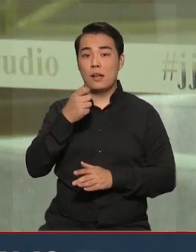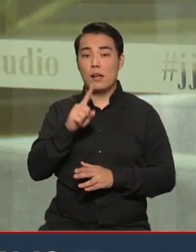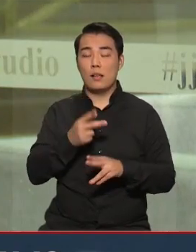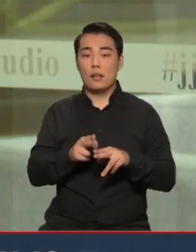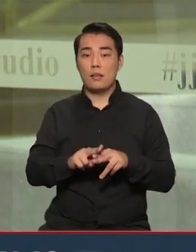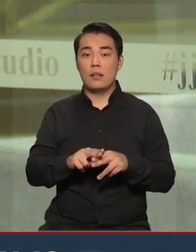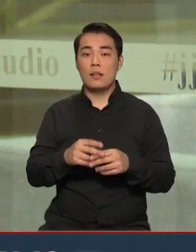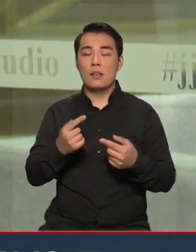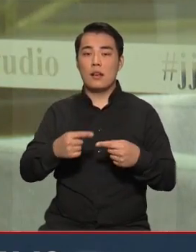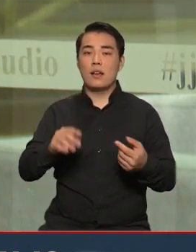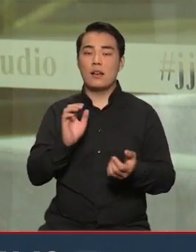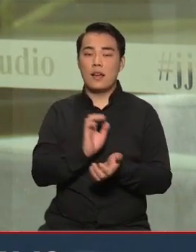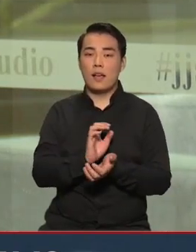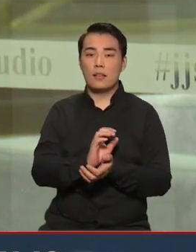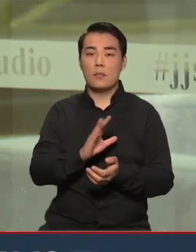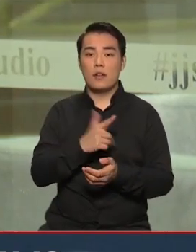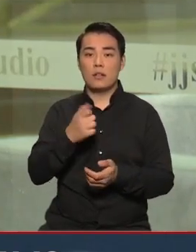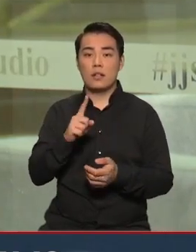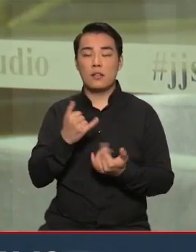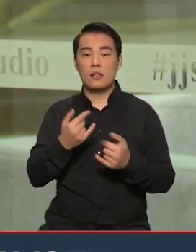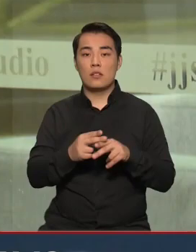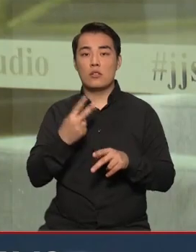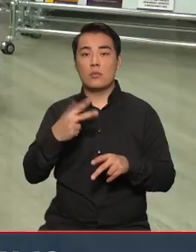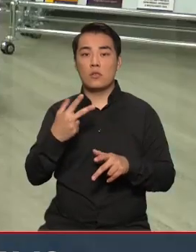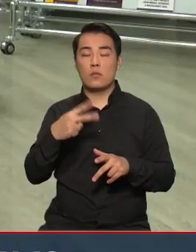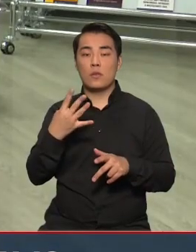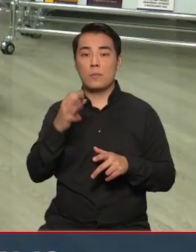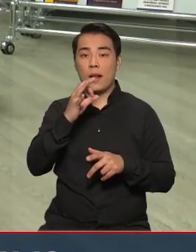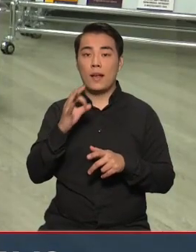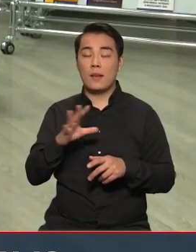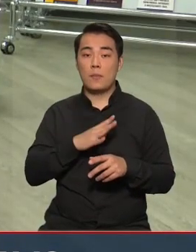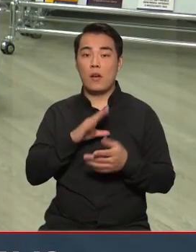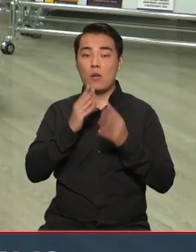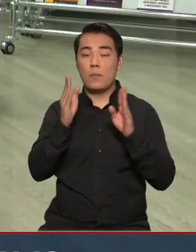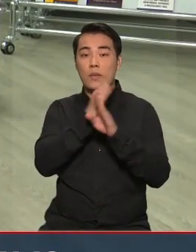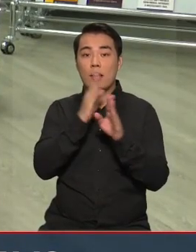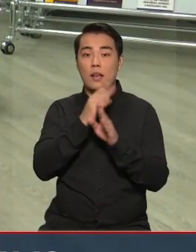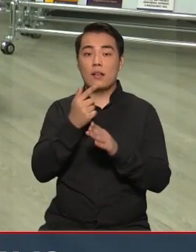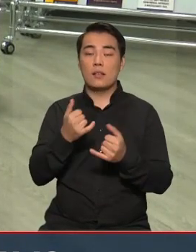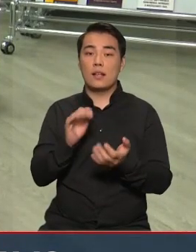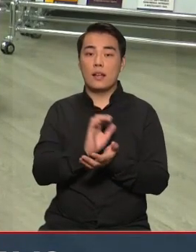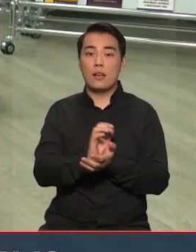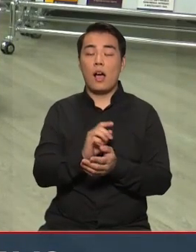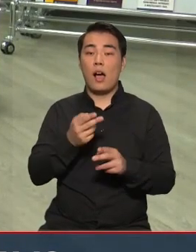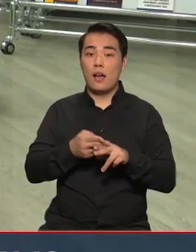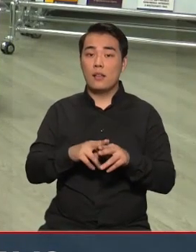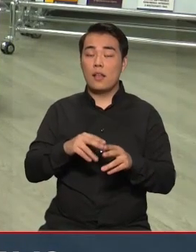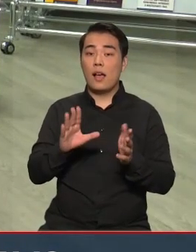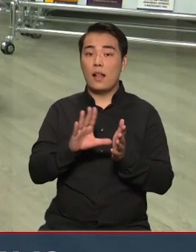жаңағы лас неше түрлі газдар кідетті 23-24% құрайтын ауаның ластануында. Шынын айтқанда мынада ноль.